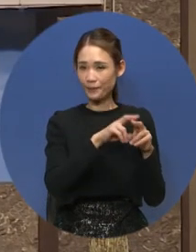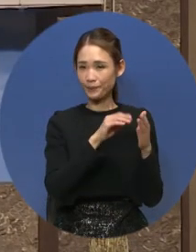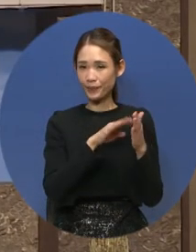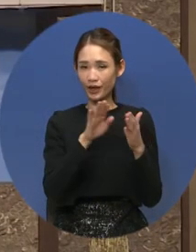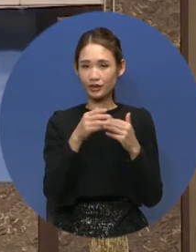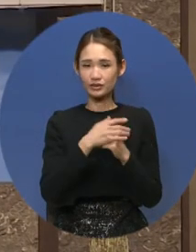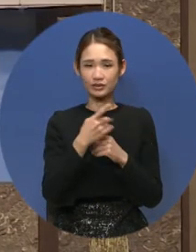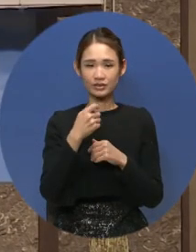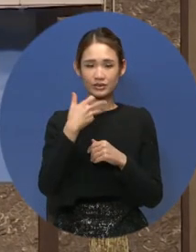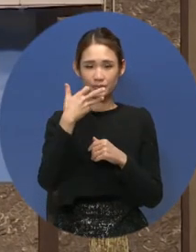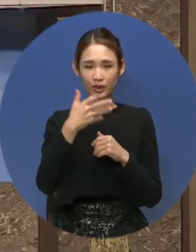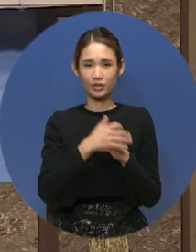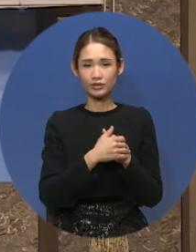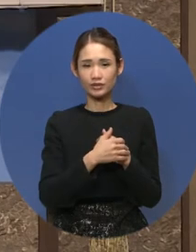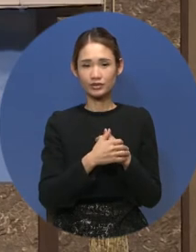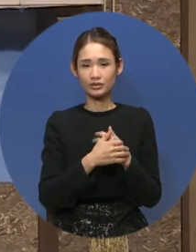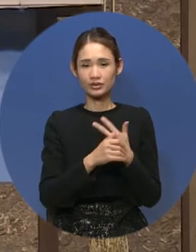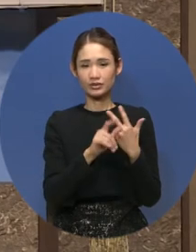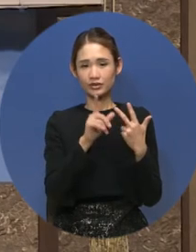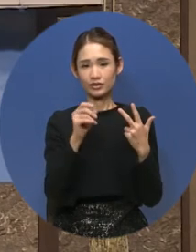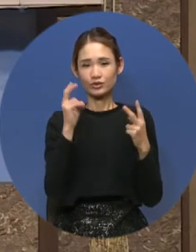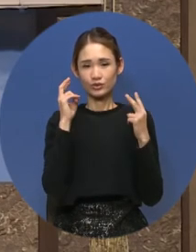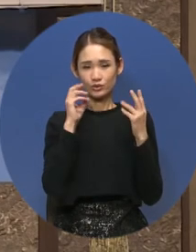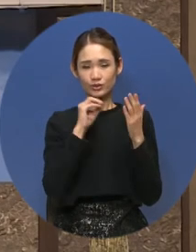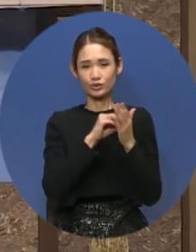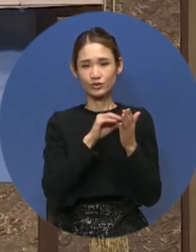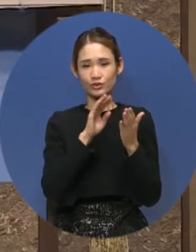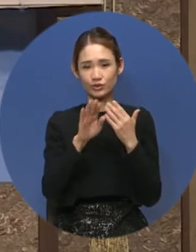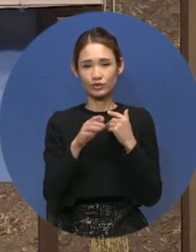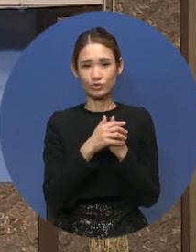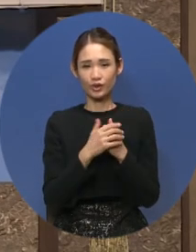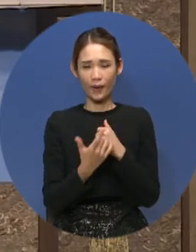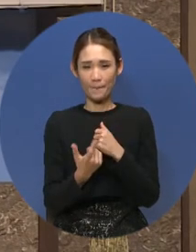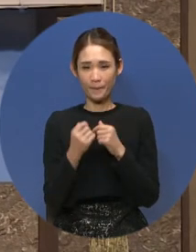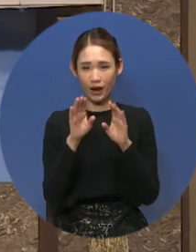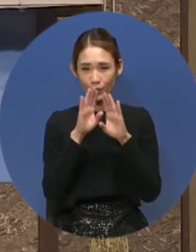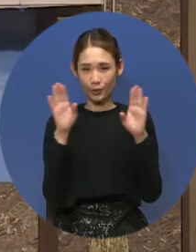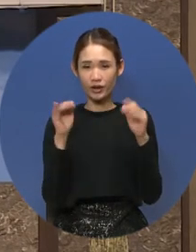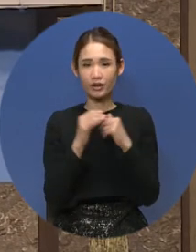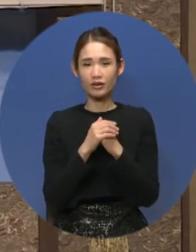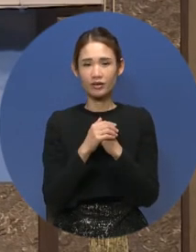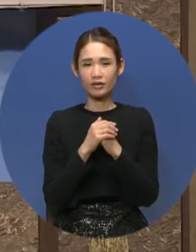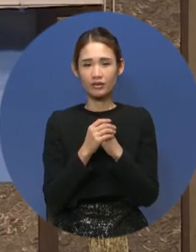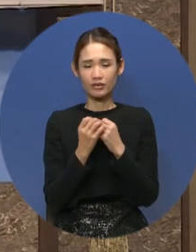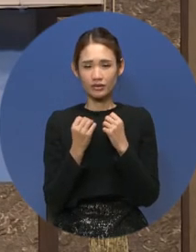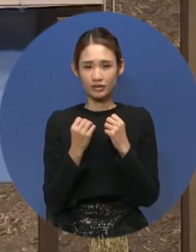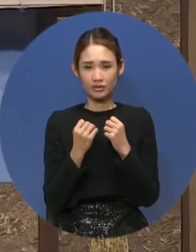2018년 7월 달에 취임하고 나서 네. 영등포 신문고를 바로 개설했는데요. 하자마자